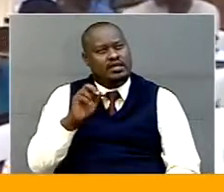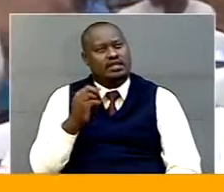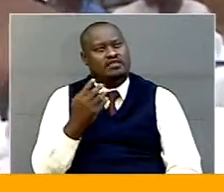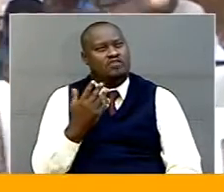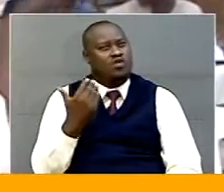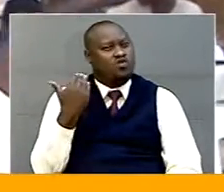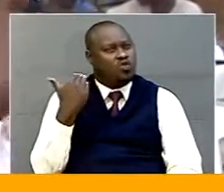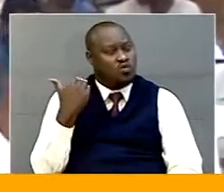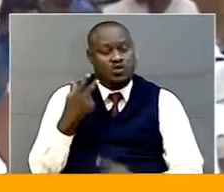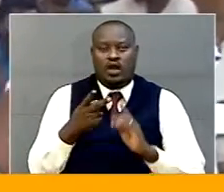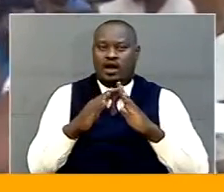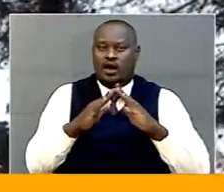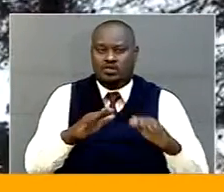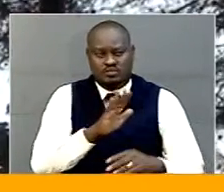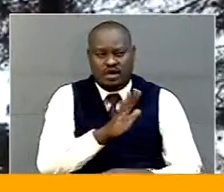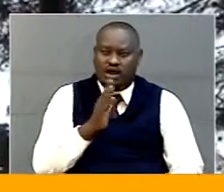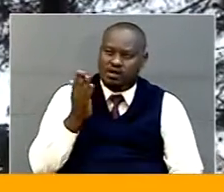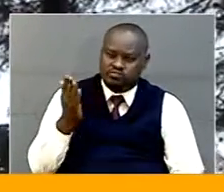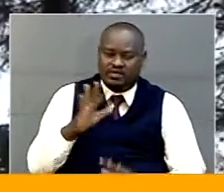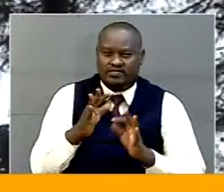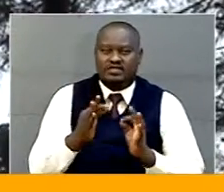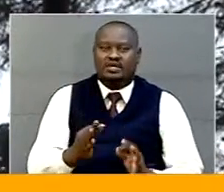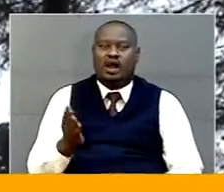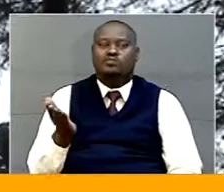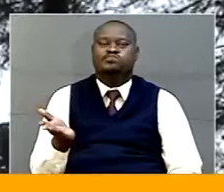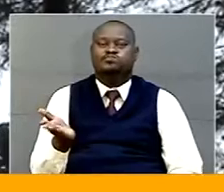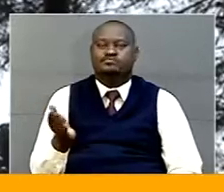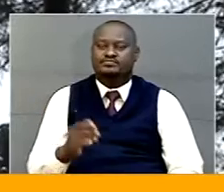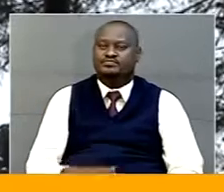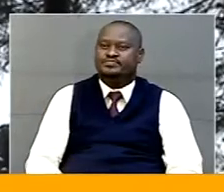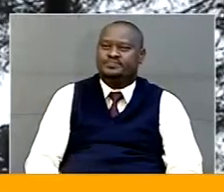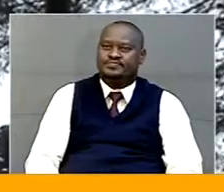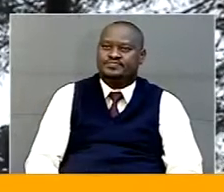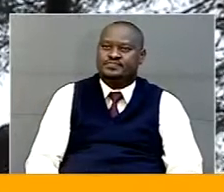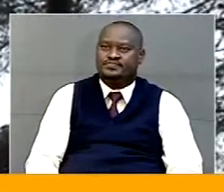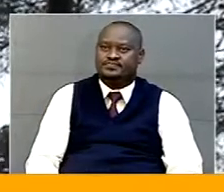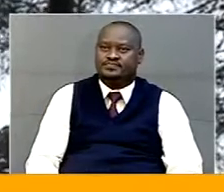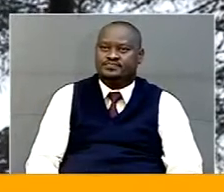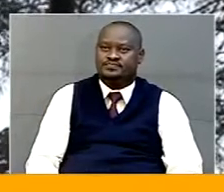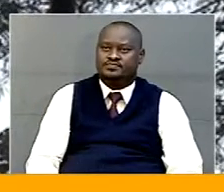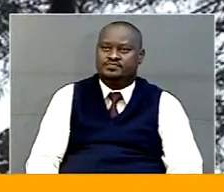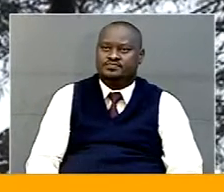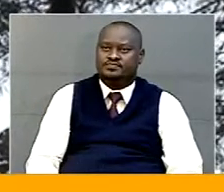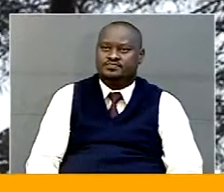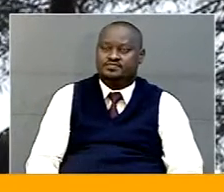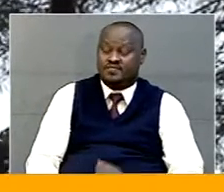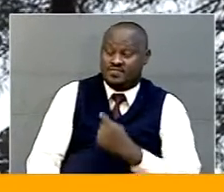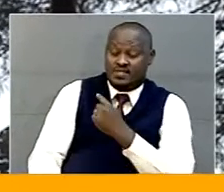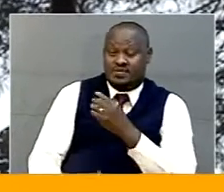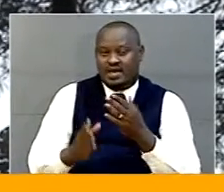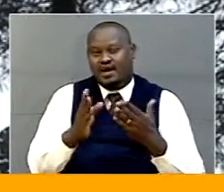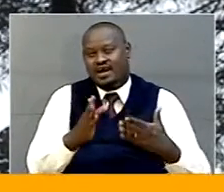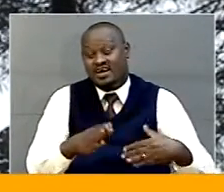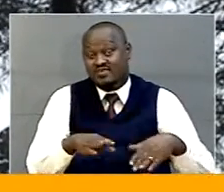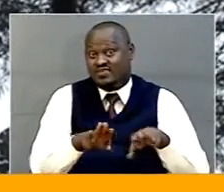nga weebali n'ennyumba yaabwe simanyi bwe mwatuuka kwenzikiriziganya bwekyo naye kirungi biri